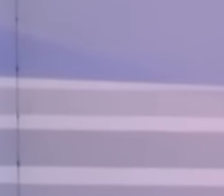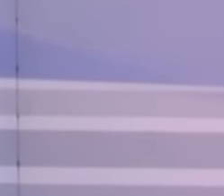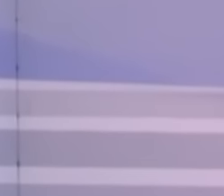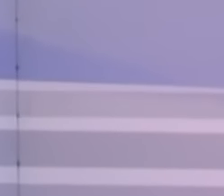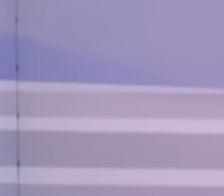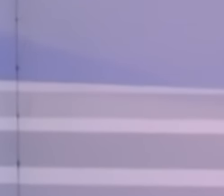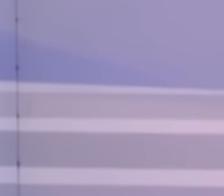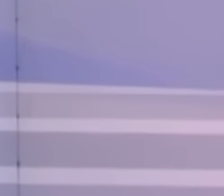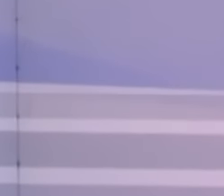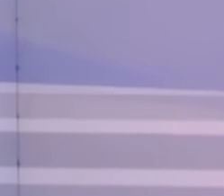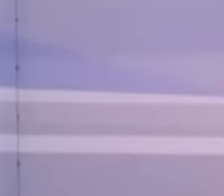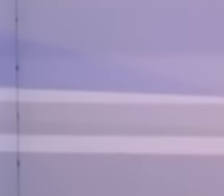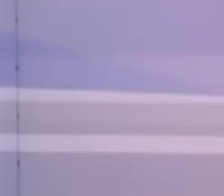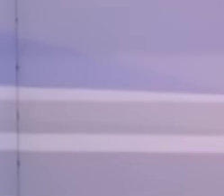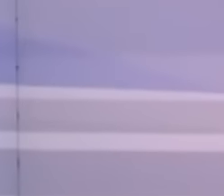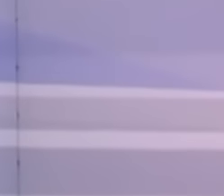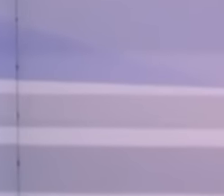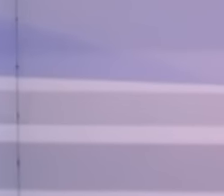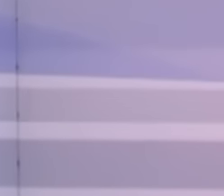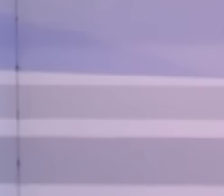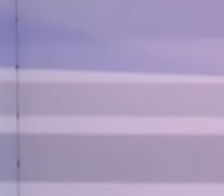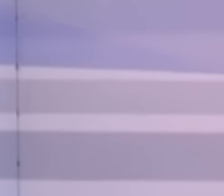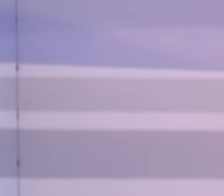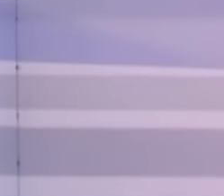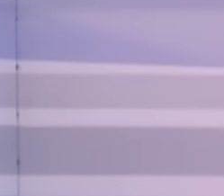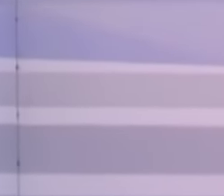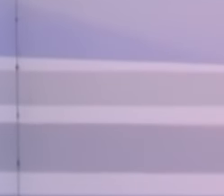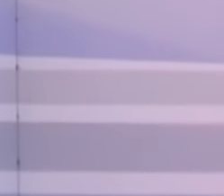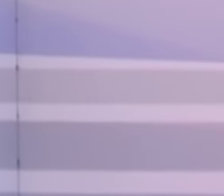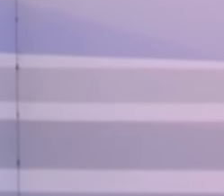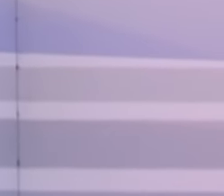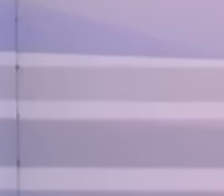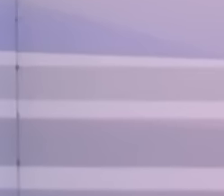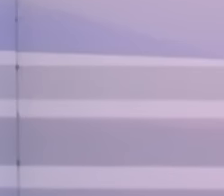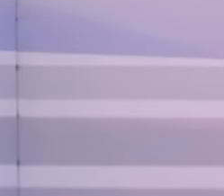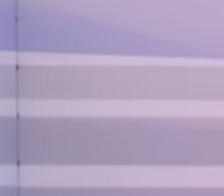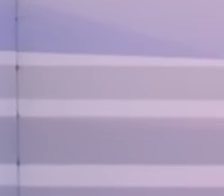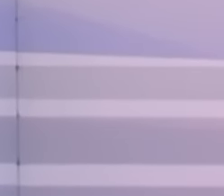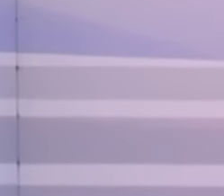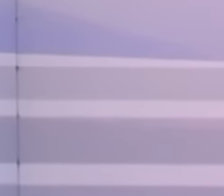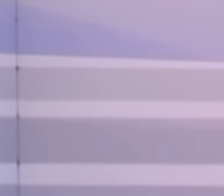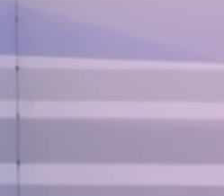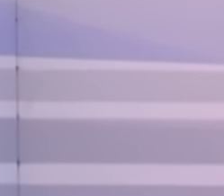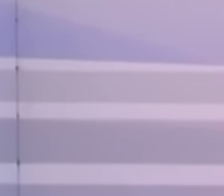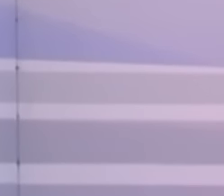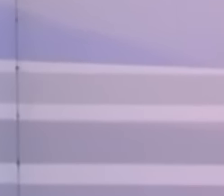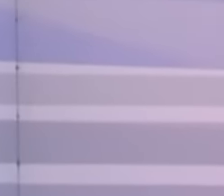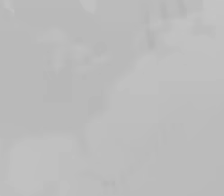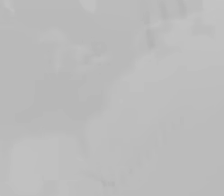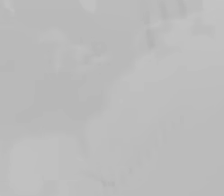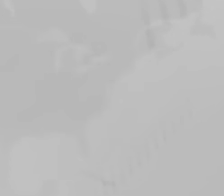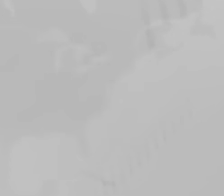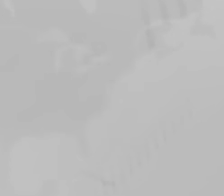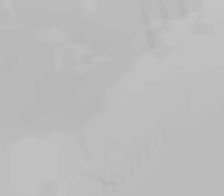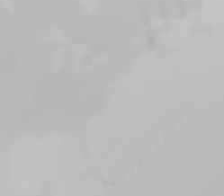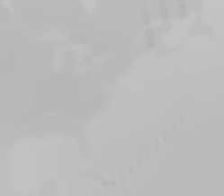YouTube. Sa mga kapuso abroad, samahan nyo kami sa GMA Pinoy TV at www.gmanews.tv.